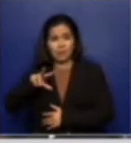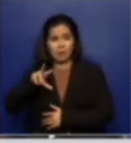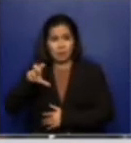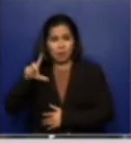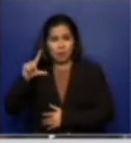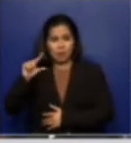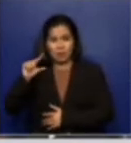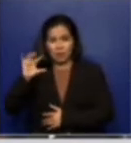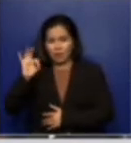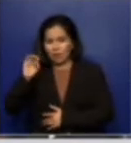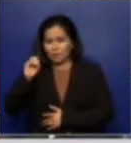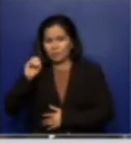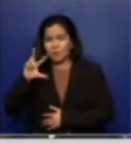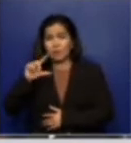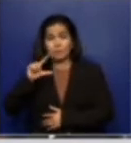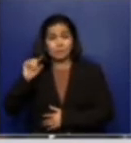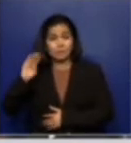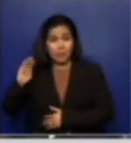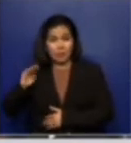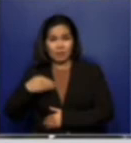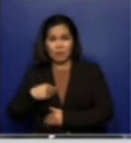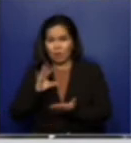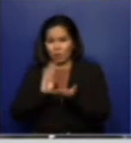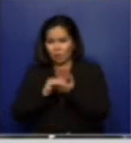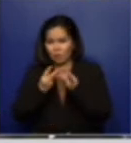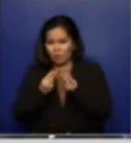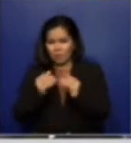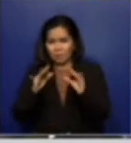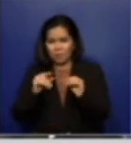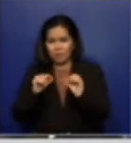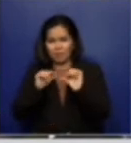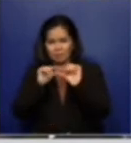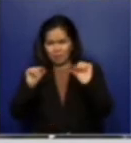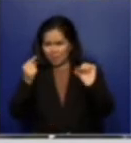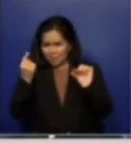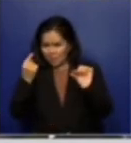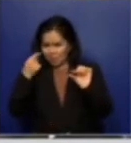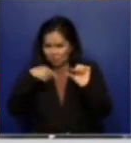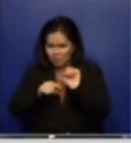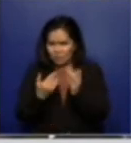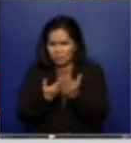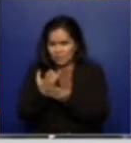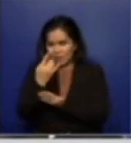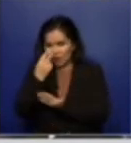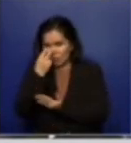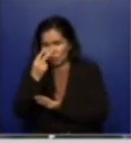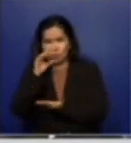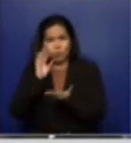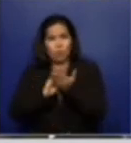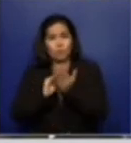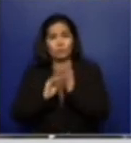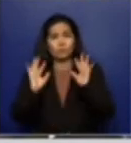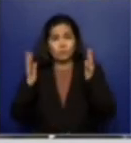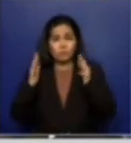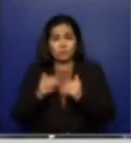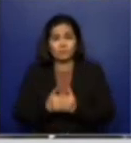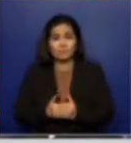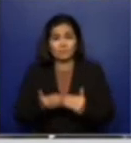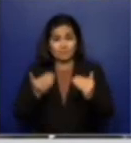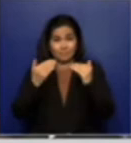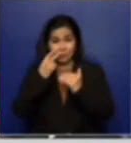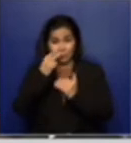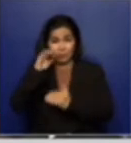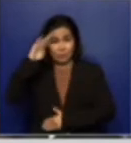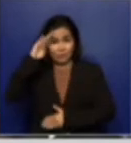ละเอียดงบประมาณอะไรอย่างไรเขียนบรรทัดเดียวผมจะดูนี่ก็ไม่ทราบว่าเขาเอาไปซื้ออะไรบ้างภาพต่อไปเป็นภาพของกอง